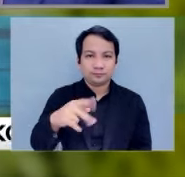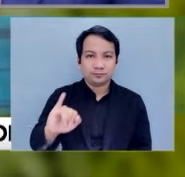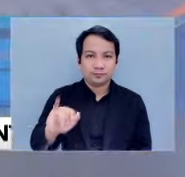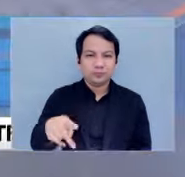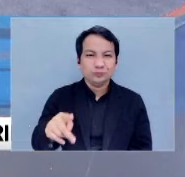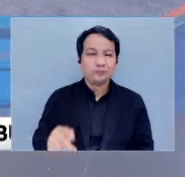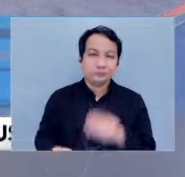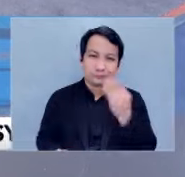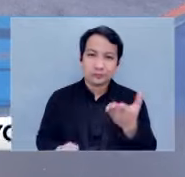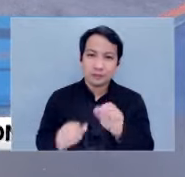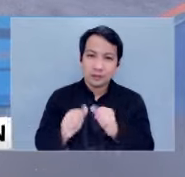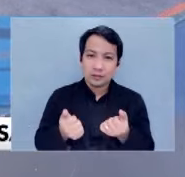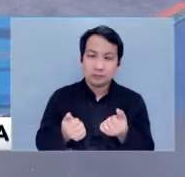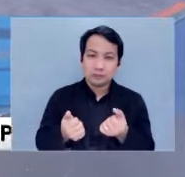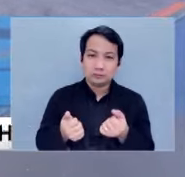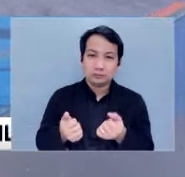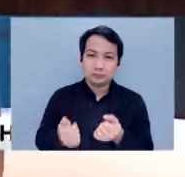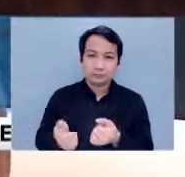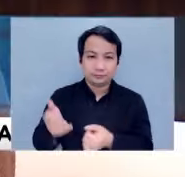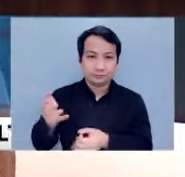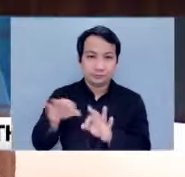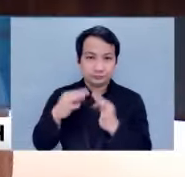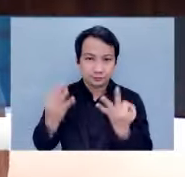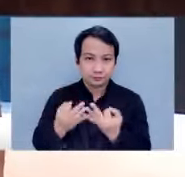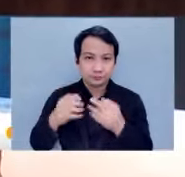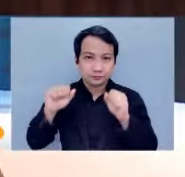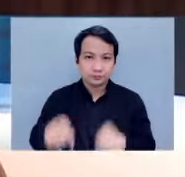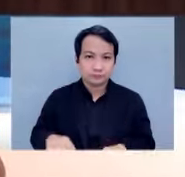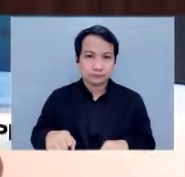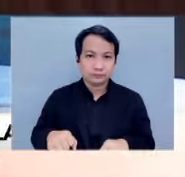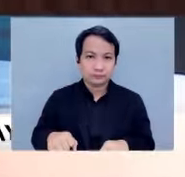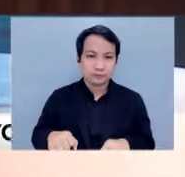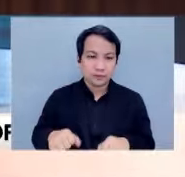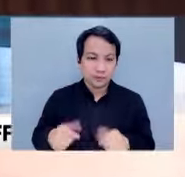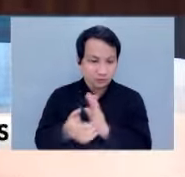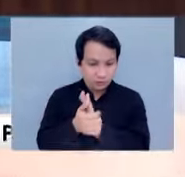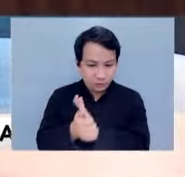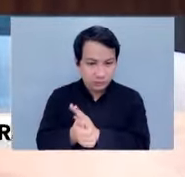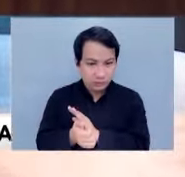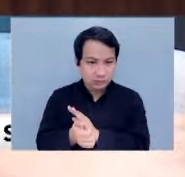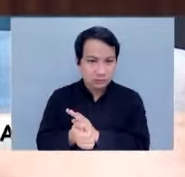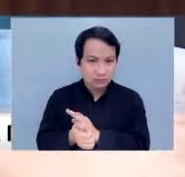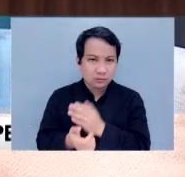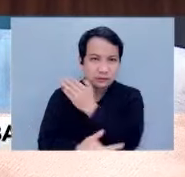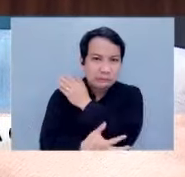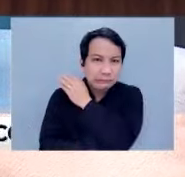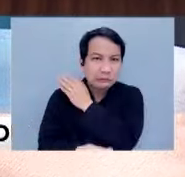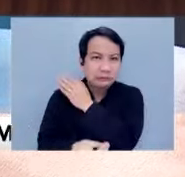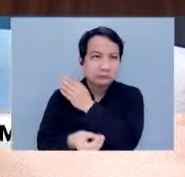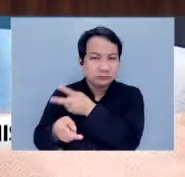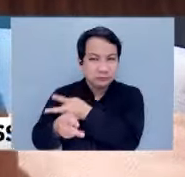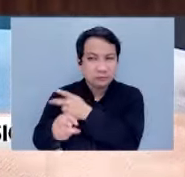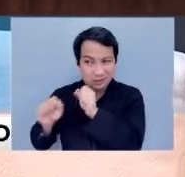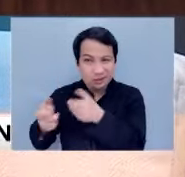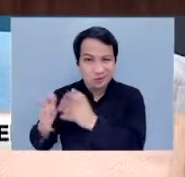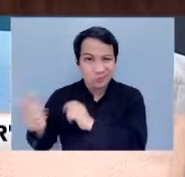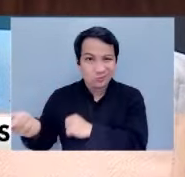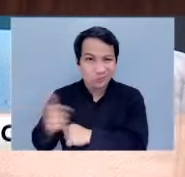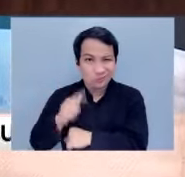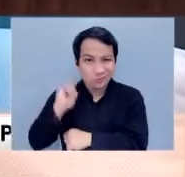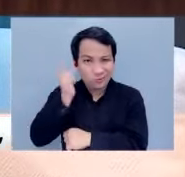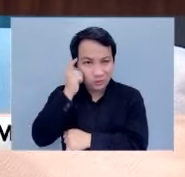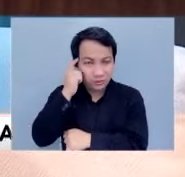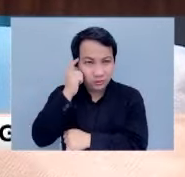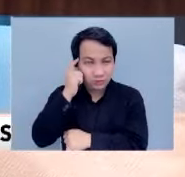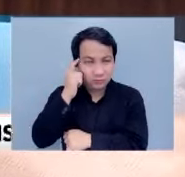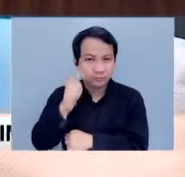walang kamag-anak ang may kapasidad na maging legal guardian? May karapatan ba yung gobyerno na kunin ang mga bata at ipa-adopt?